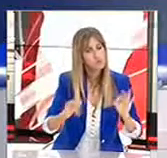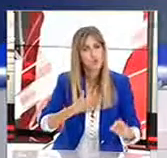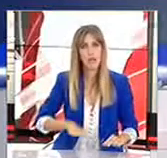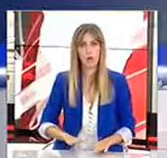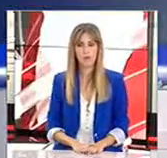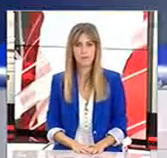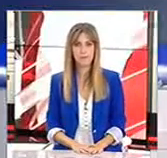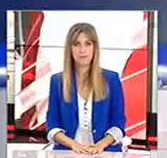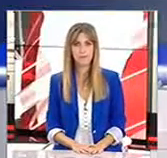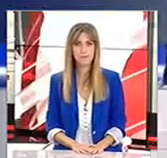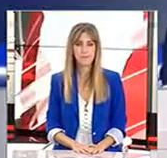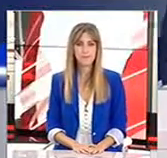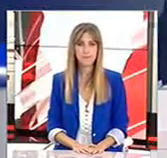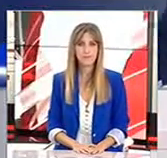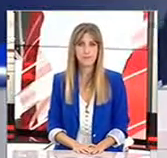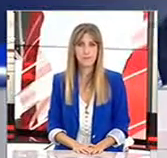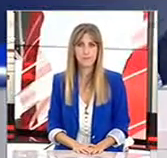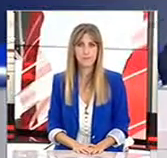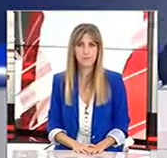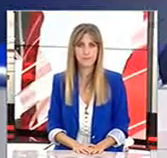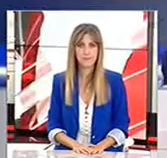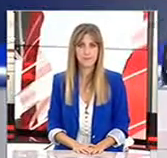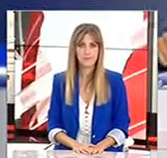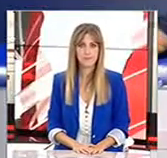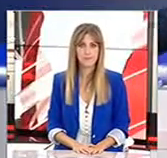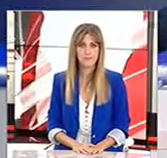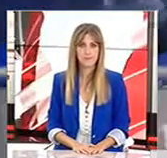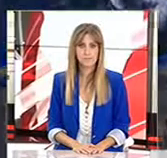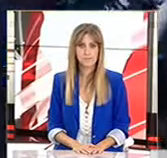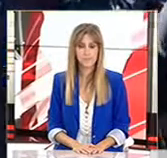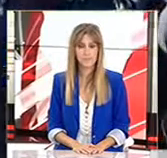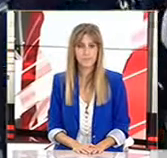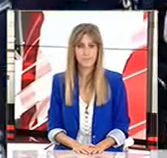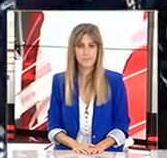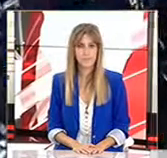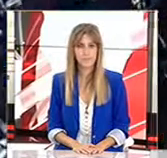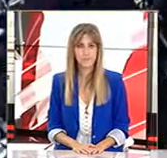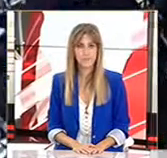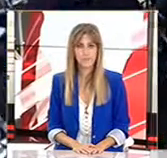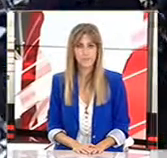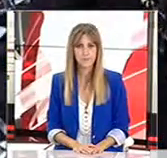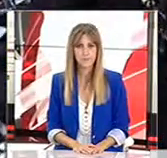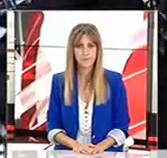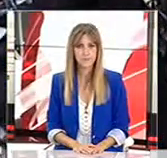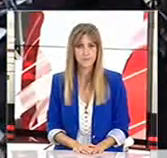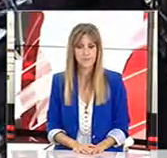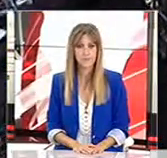Από το TV100 ο κύριος Λιάμης Λεωνίδας και να ετοιμάζεται από το ποντίκι η κυρία Μητσοπούλου